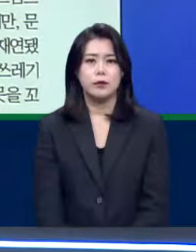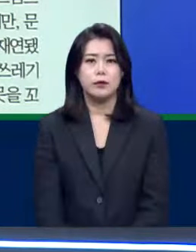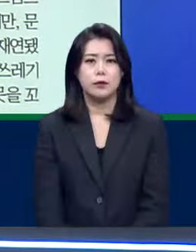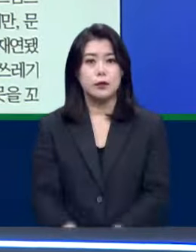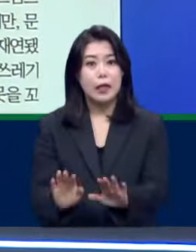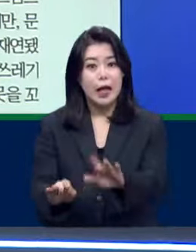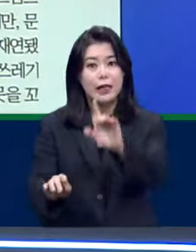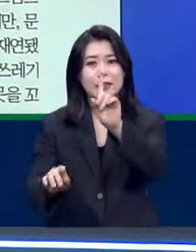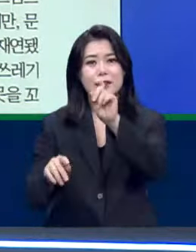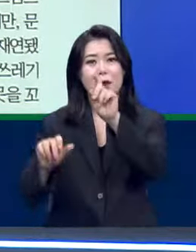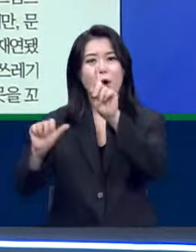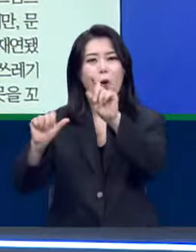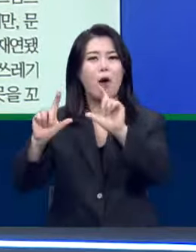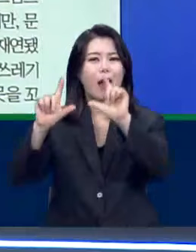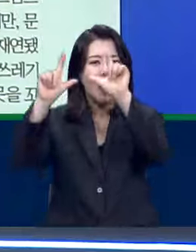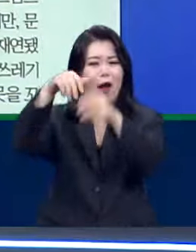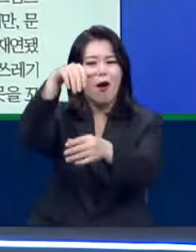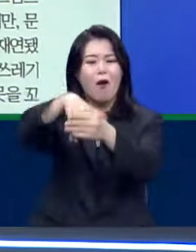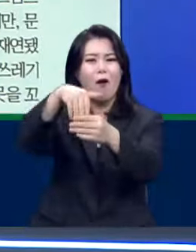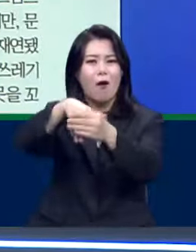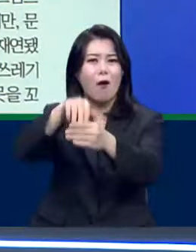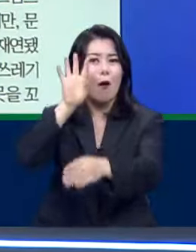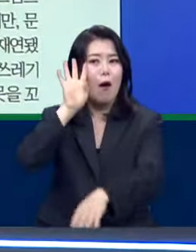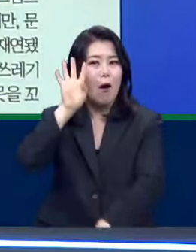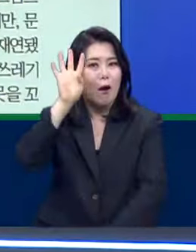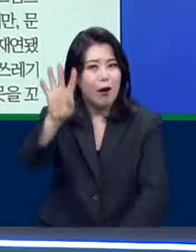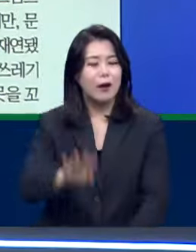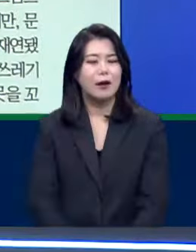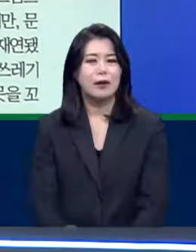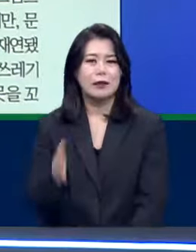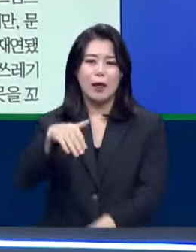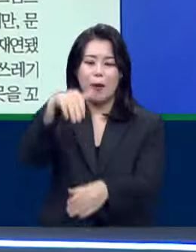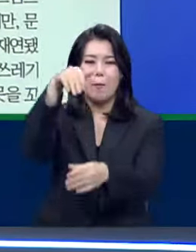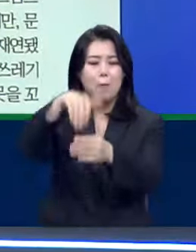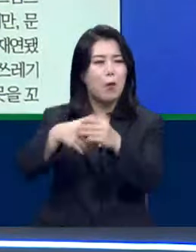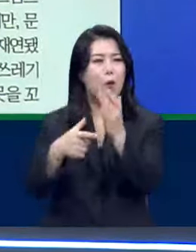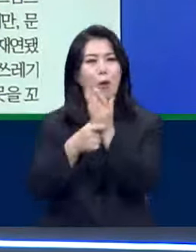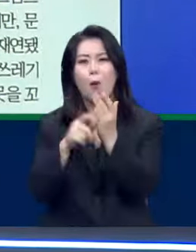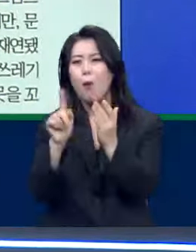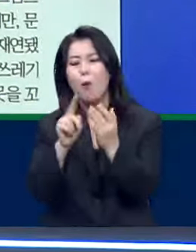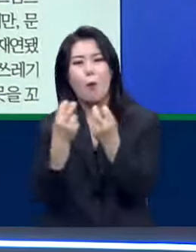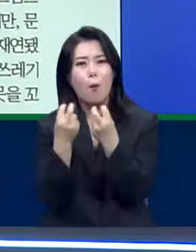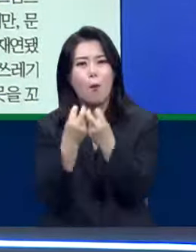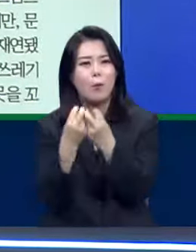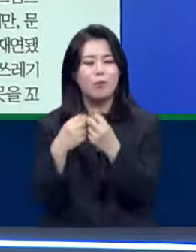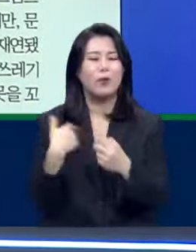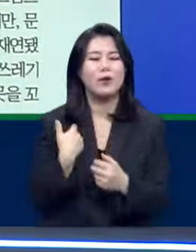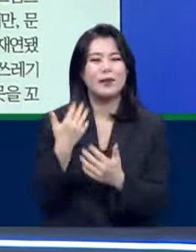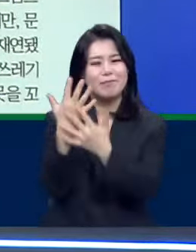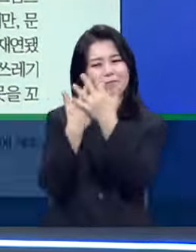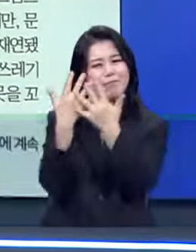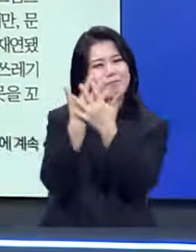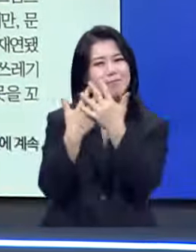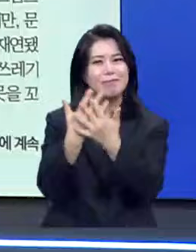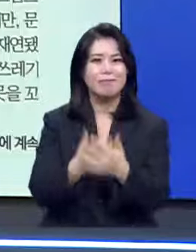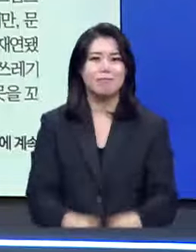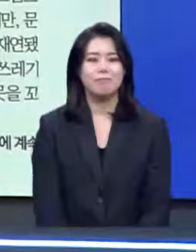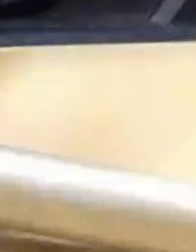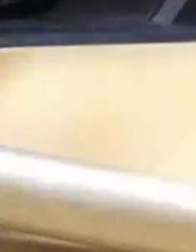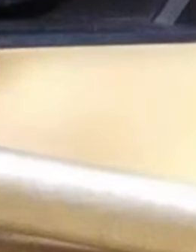겁니다 이제 며칠 안 남았어요 4일 앞으로 다가왔는데 막판 효심의 향배를 알 수가 없다라는 얘기가